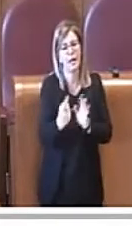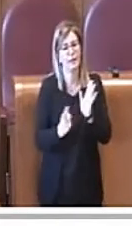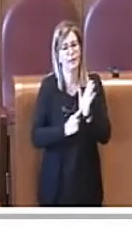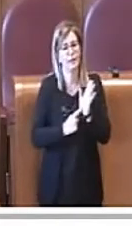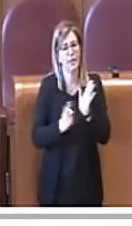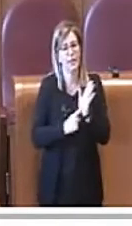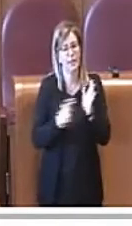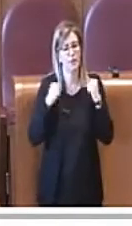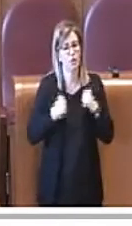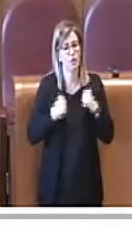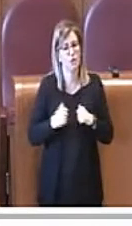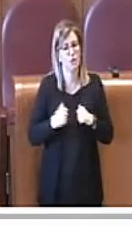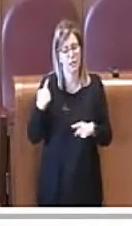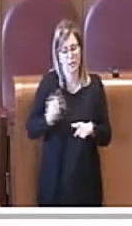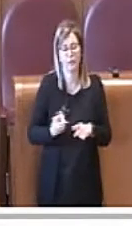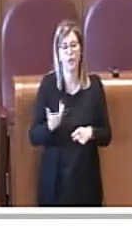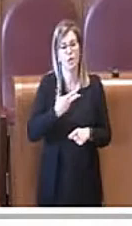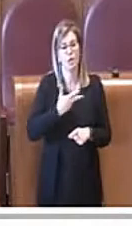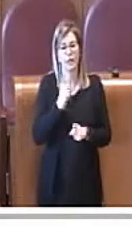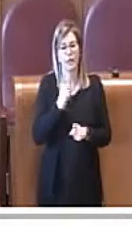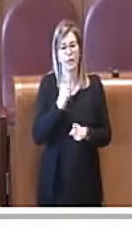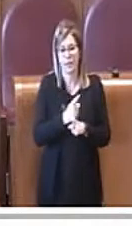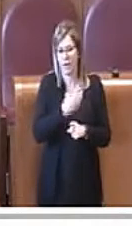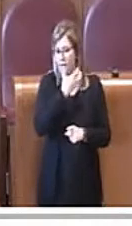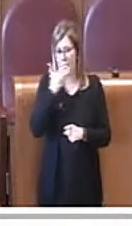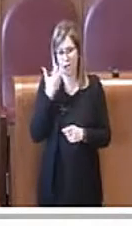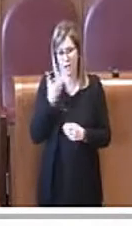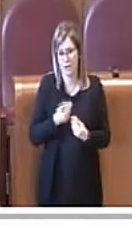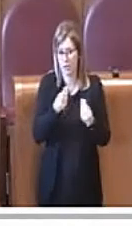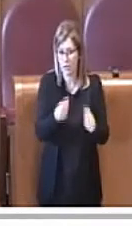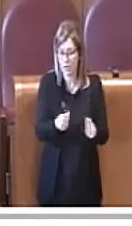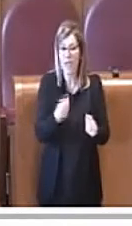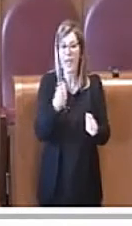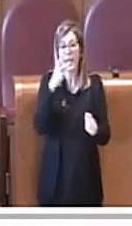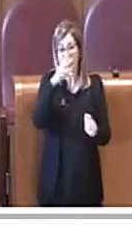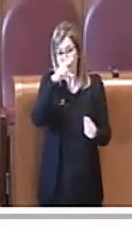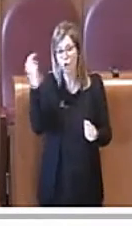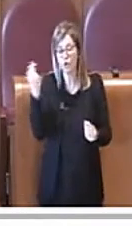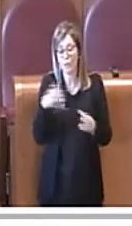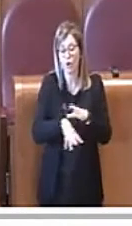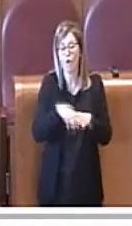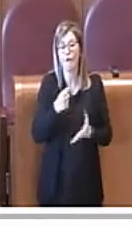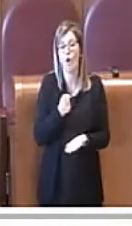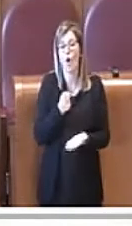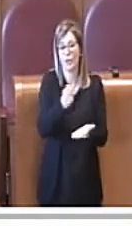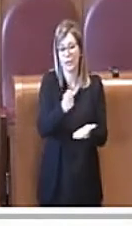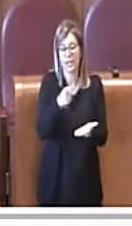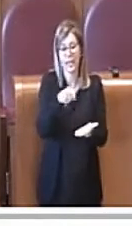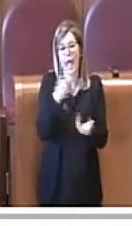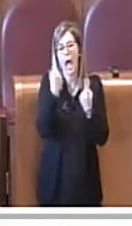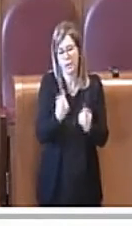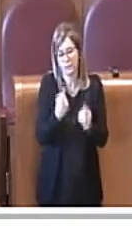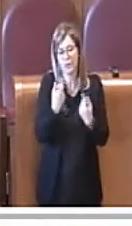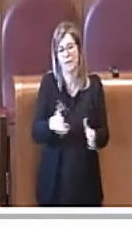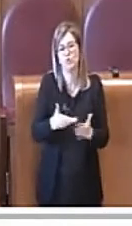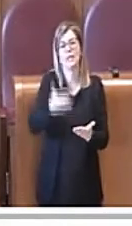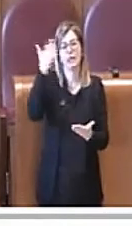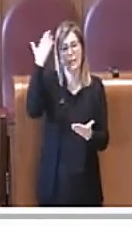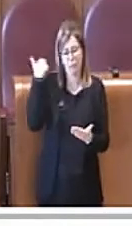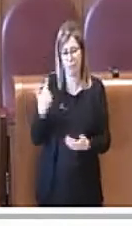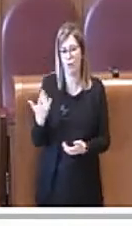cittadini hanno maturato nel tempo e soprattutto il riconoscimento in questo caso di fondi che aspettavano da tempo. Grazie.